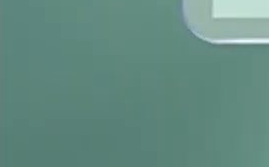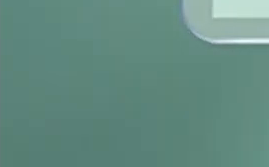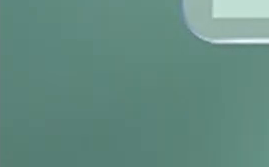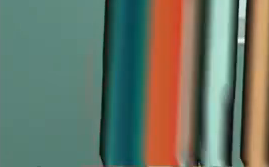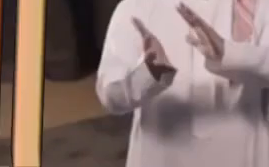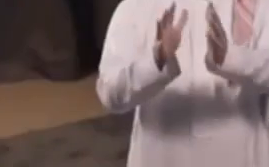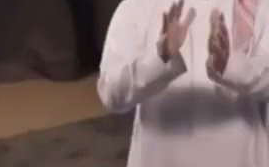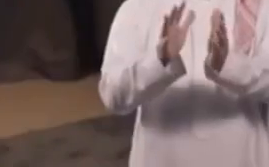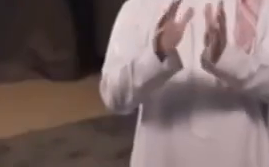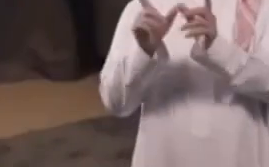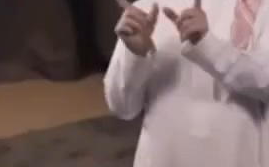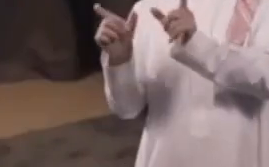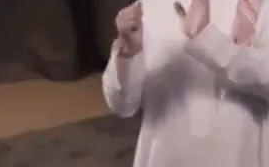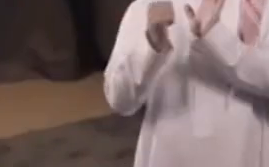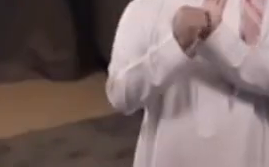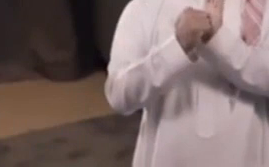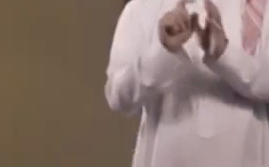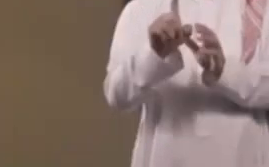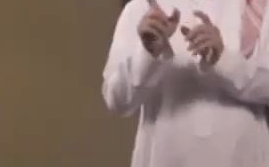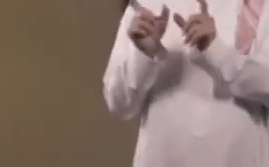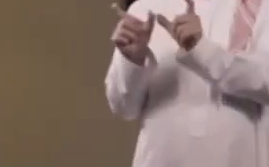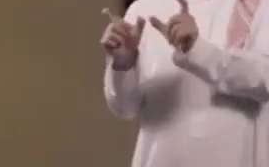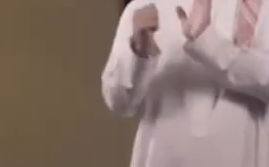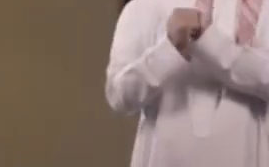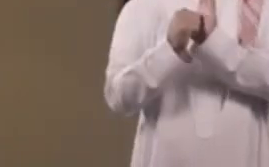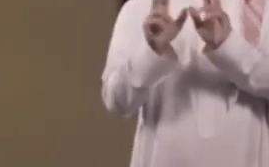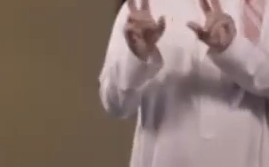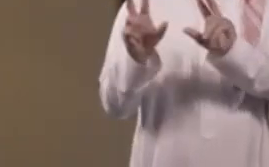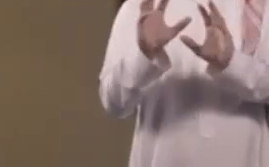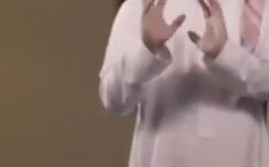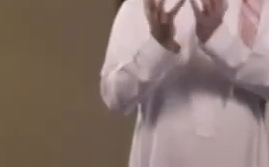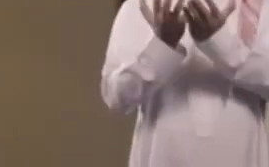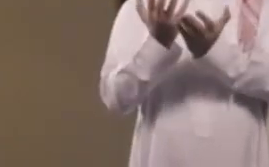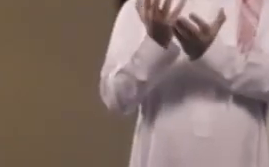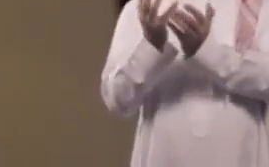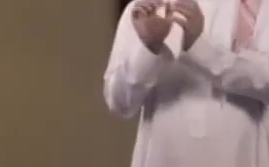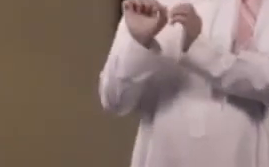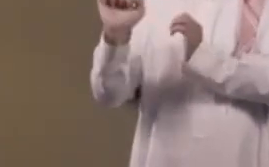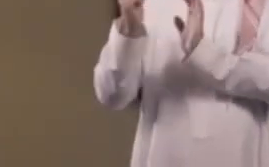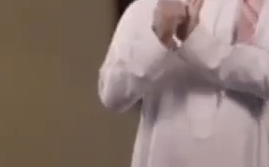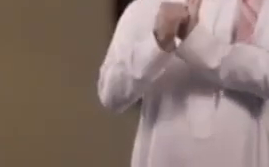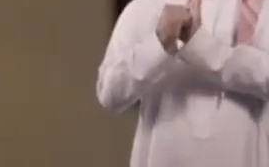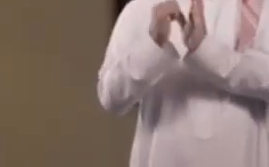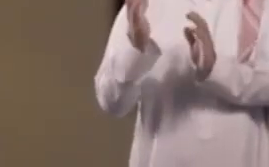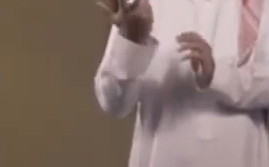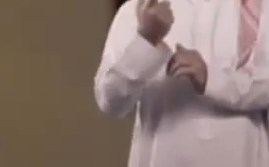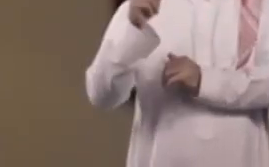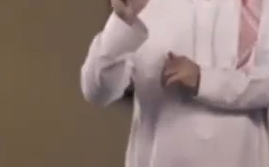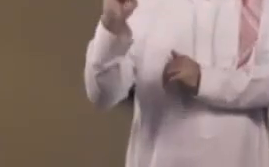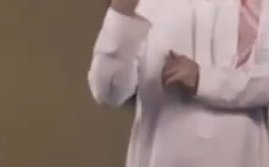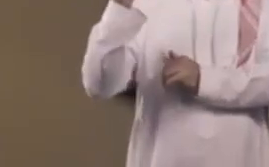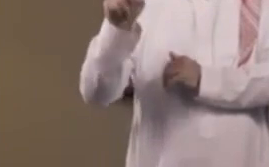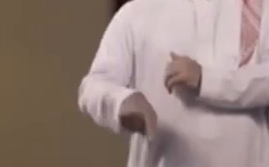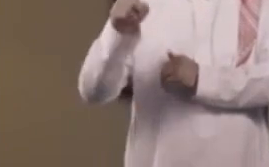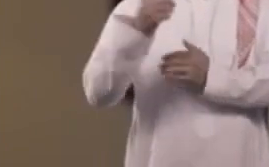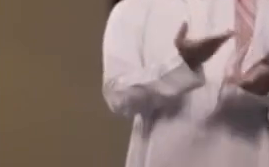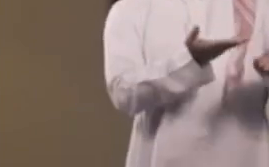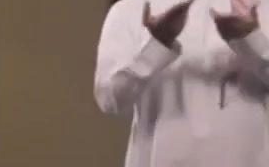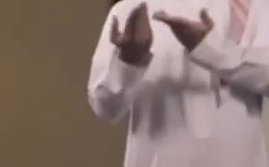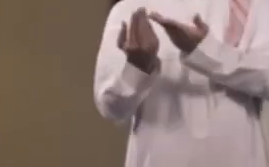سأتحدث إليكم عن الحجر المنزلي. الحجر المنزلي هو أن تبقى في غرفة خاصة داخل منزلك لمدة 14 يوم ولا تستقبل